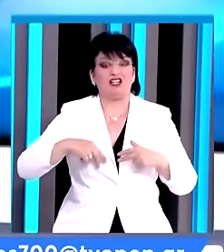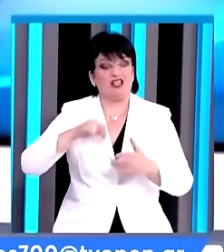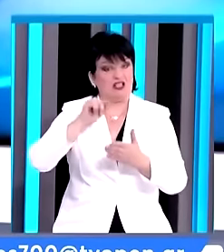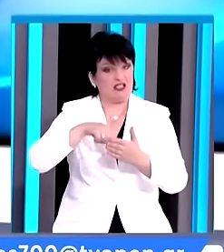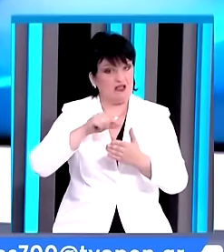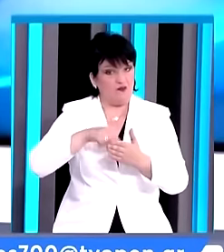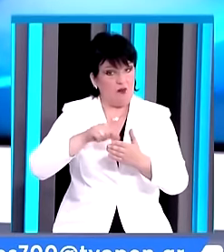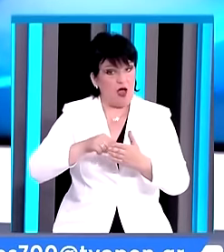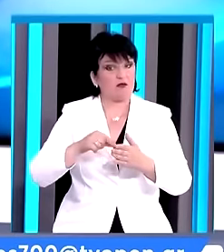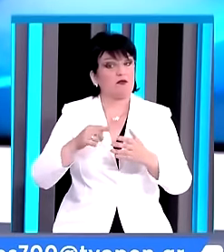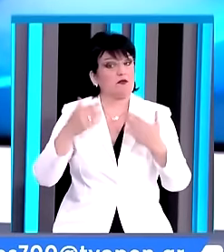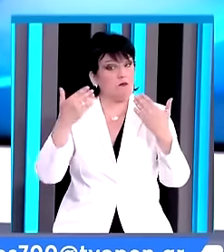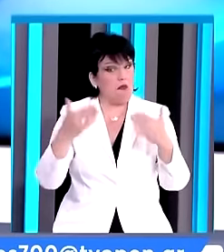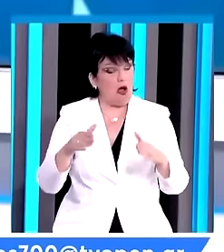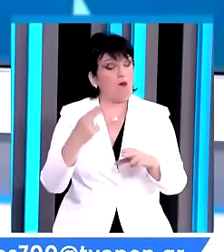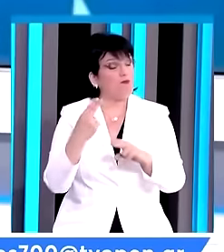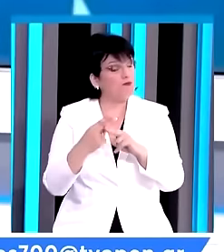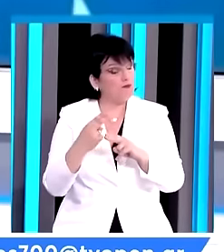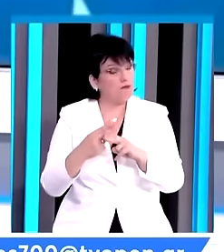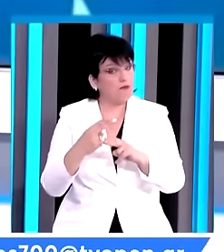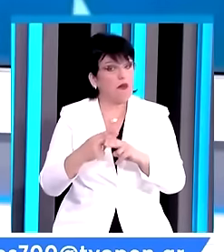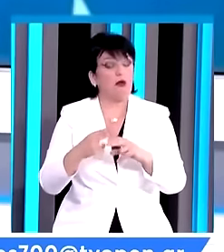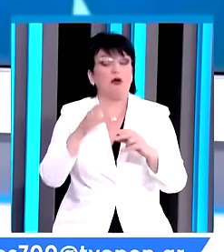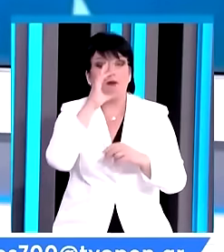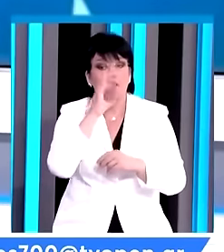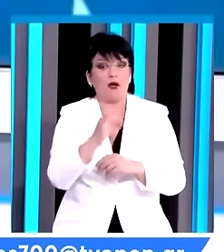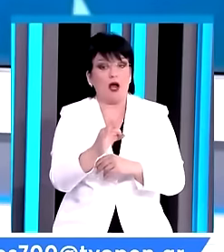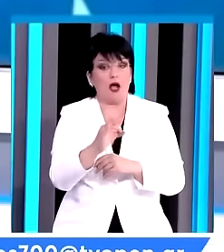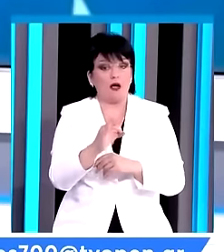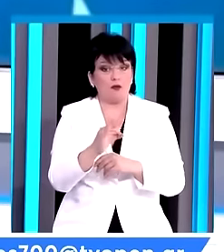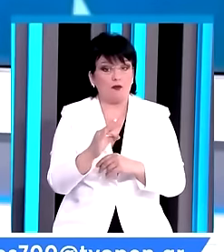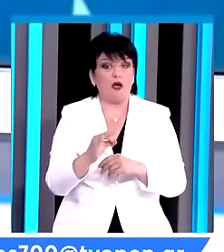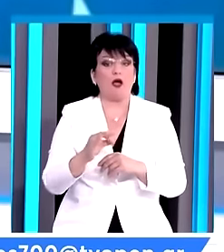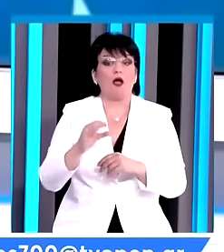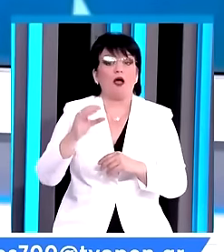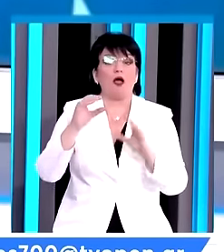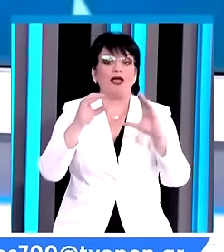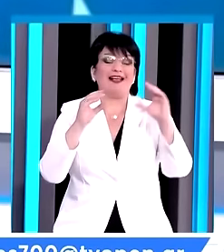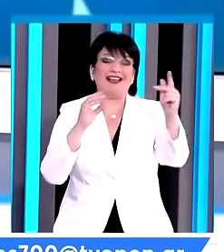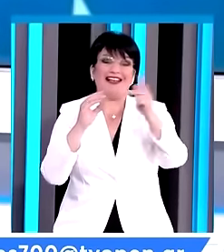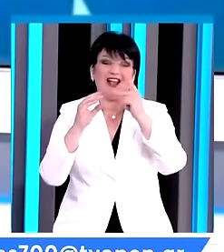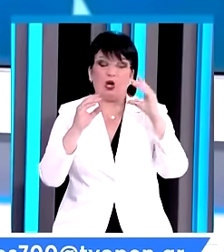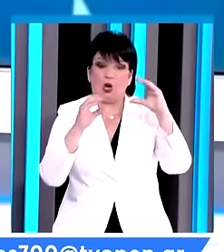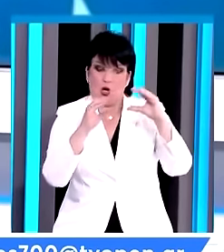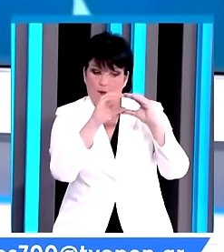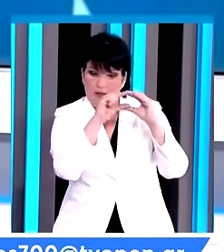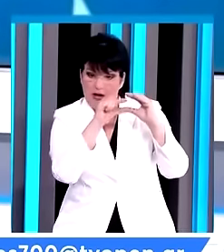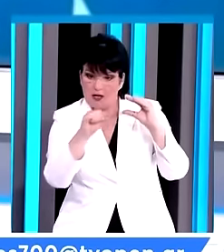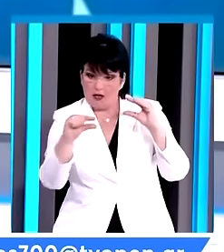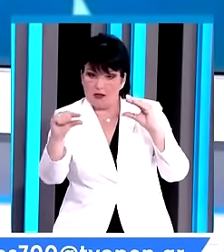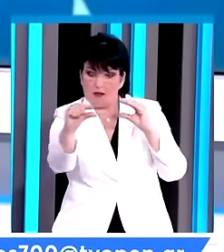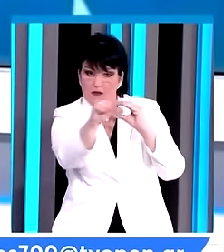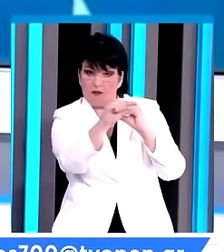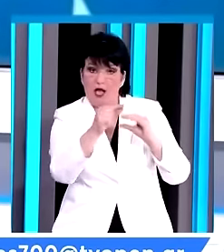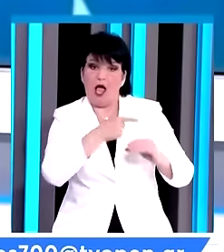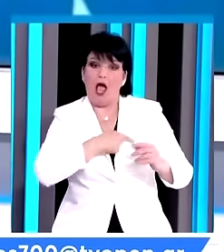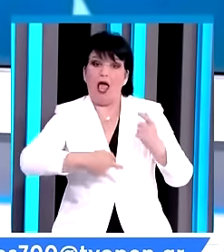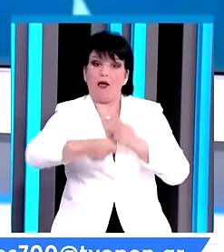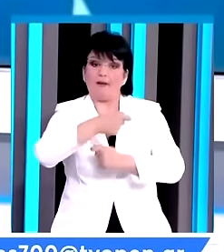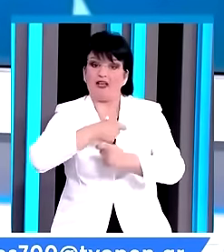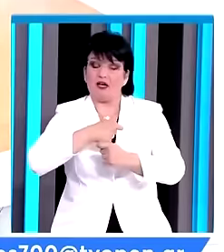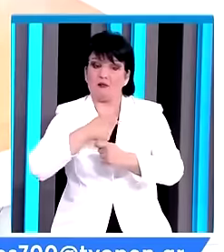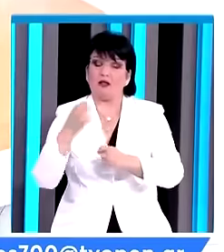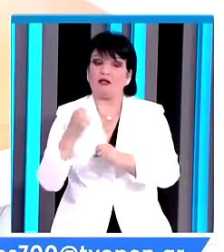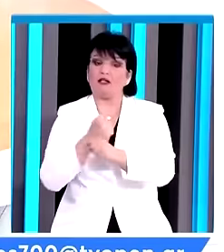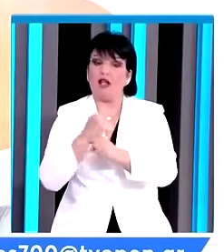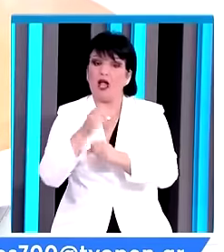δωδεκάνησα, ας πούμε, πολύ καλές. Γιατί πράγματι το μέρισμα της ανάπτυξης πρέπει να το μοιράζεται ο επιχειρηματίας και ο εργαζόμενος. Και